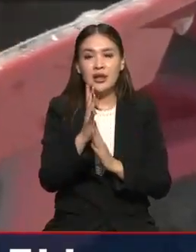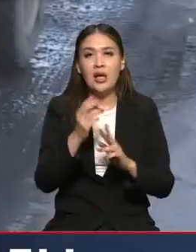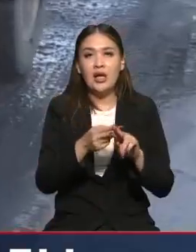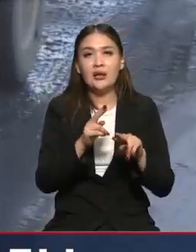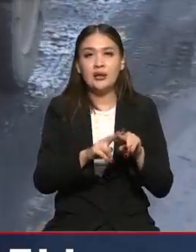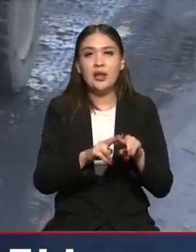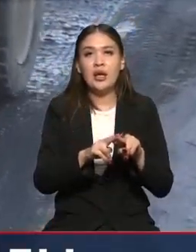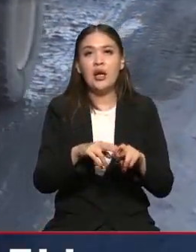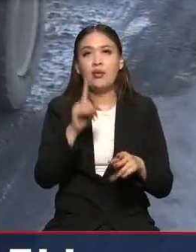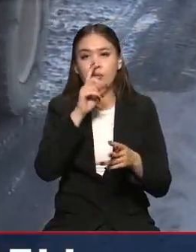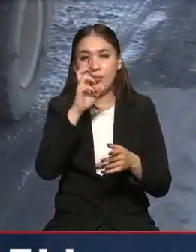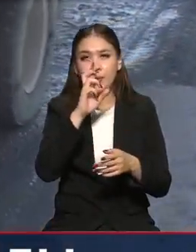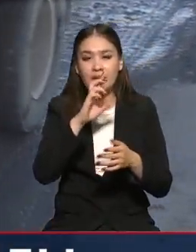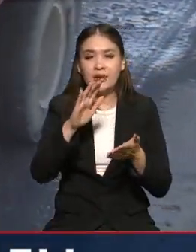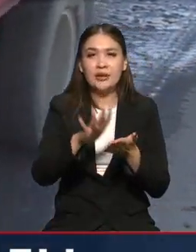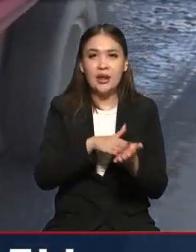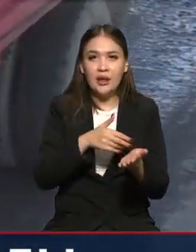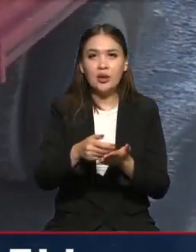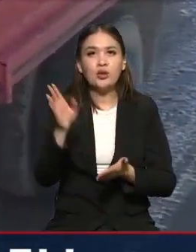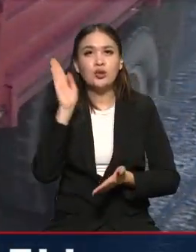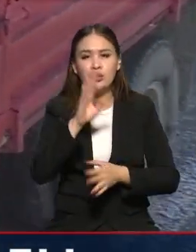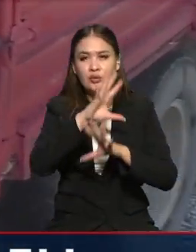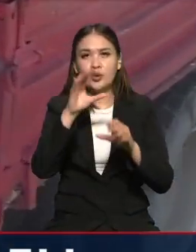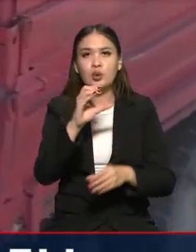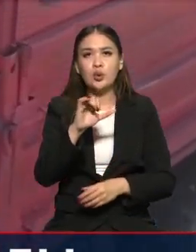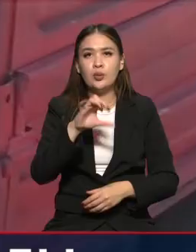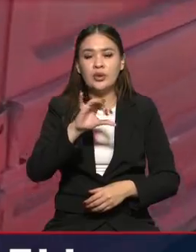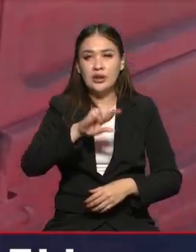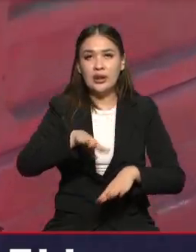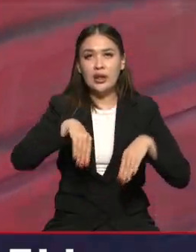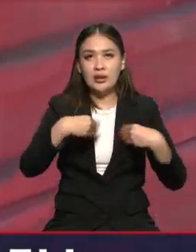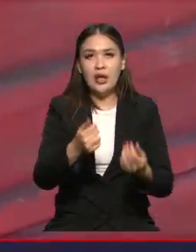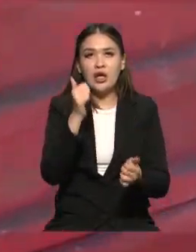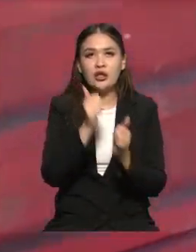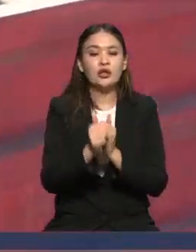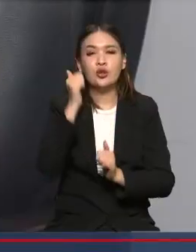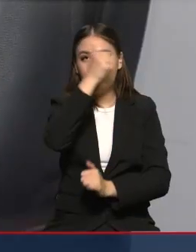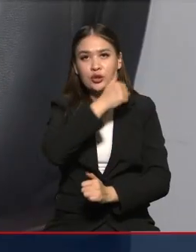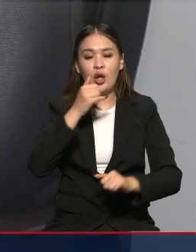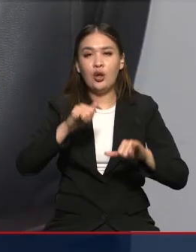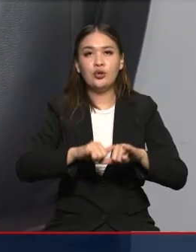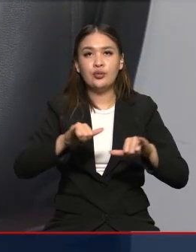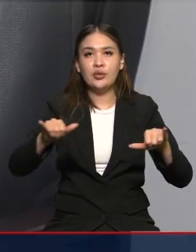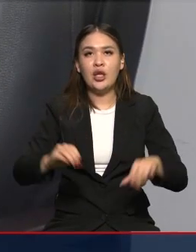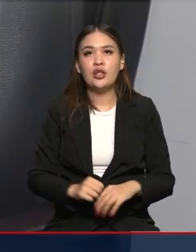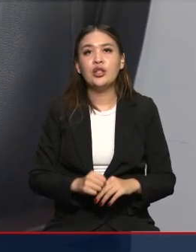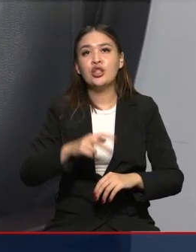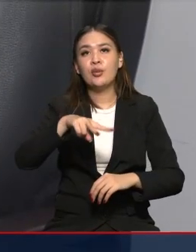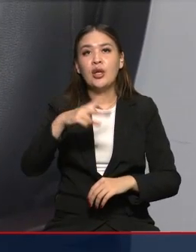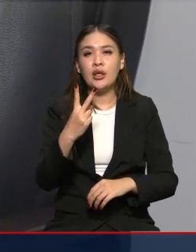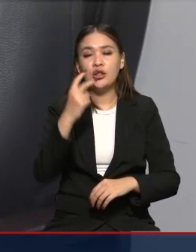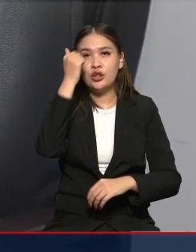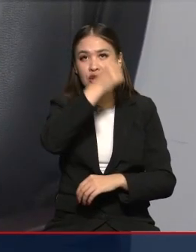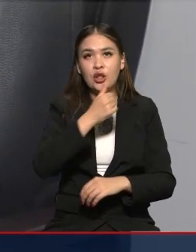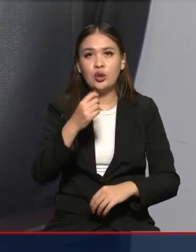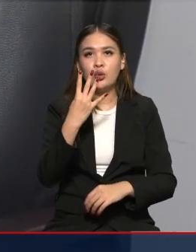қоса тұқым тыңайтқыш суын да субсидиялап береді. Нәтижесінде егіс көлемі де жылдан жылға ұлғайып келеді. 22 жылы бізде 4-6 мың